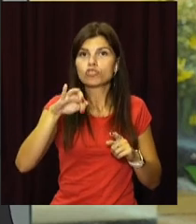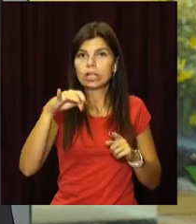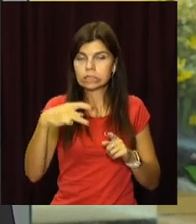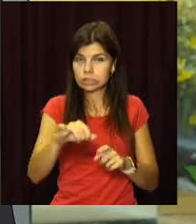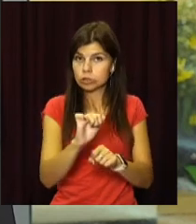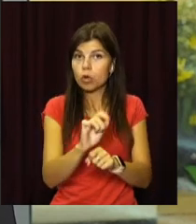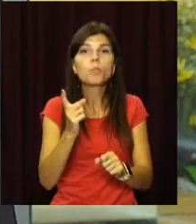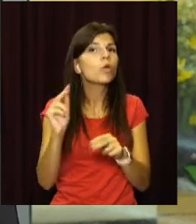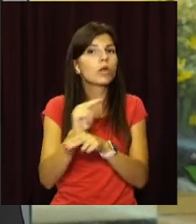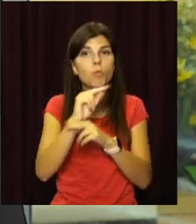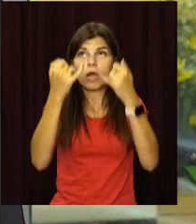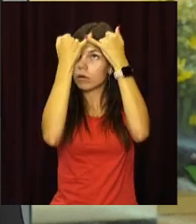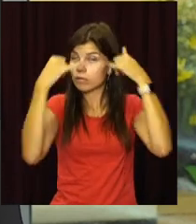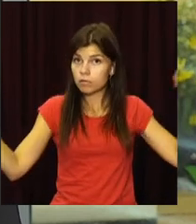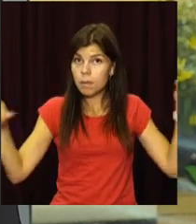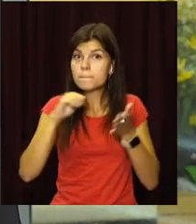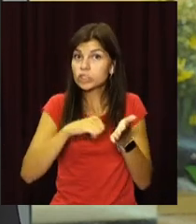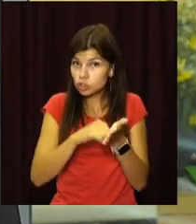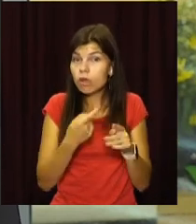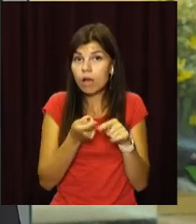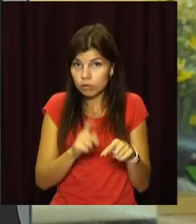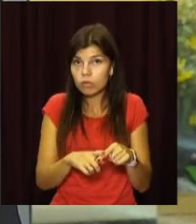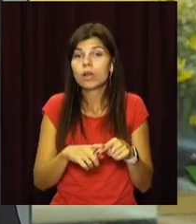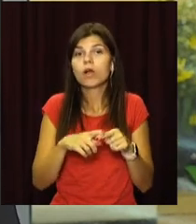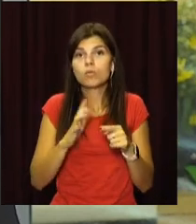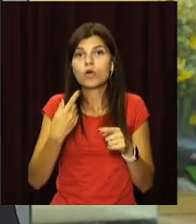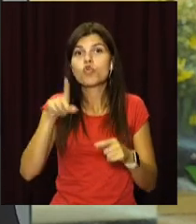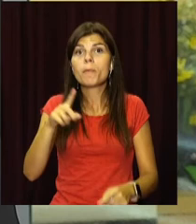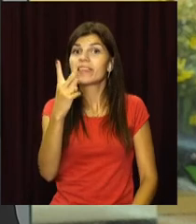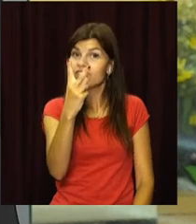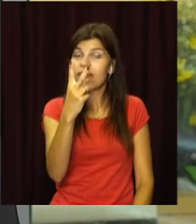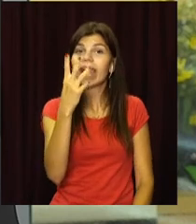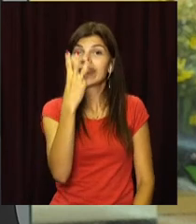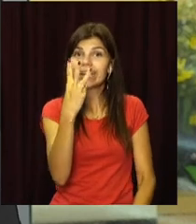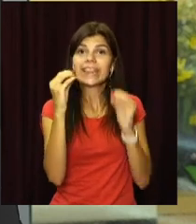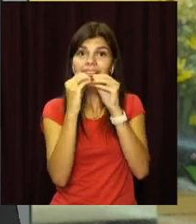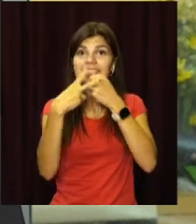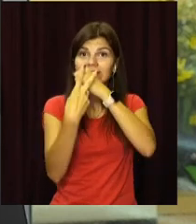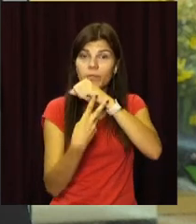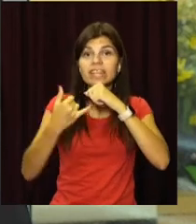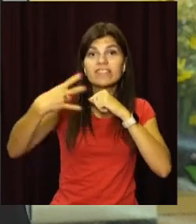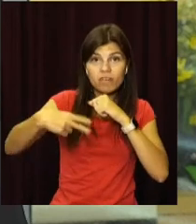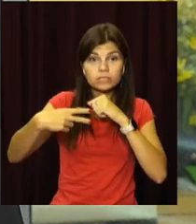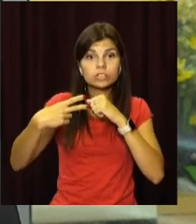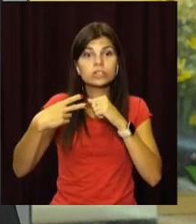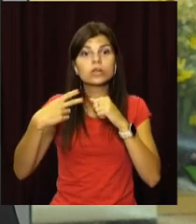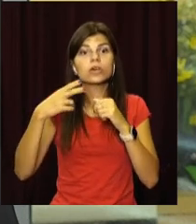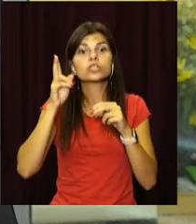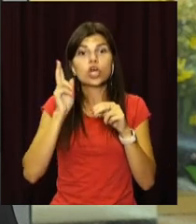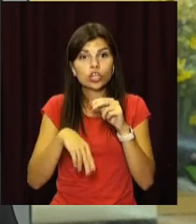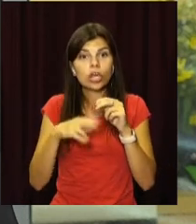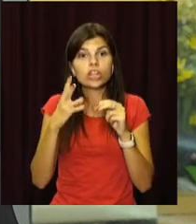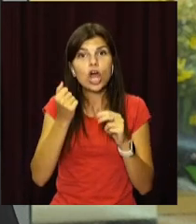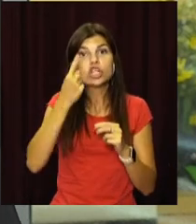ремонт контактної мережі. У зв'язку з цим маршрути номер 2, 3, 10, 17 та 20 закінчать роботу на час раніше.